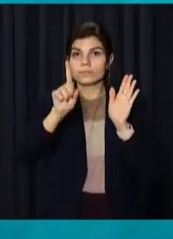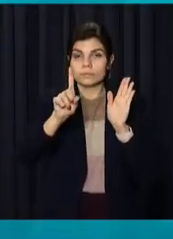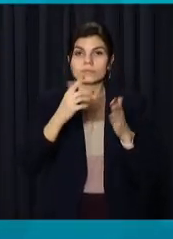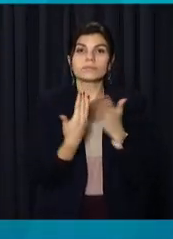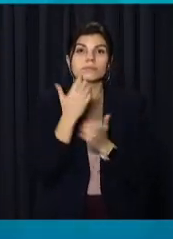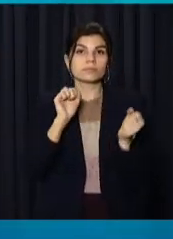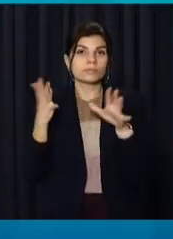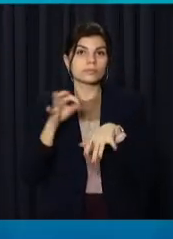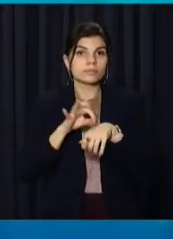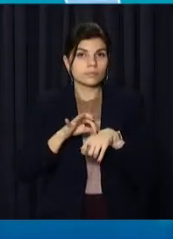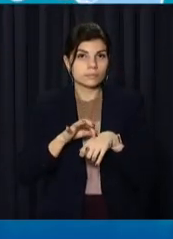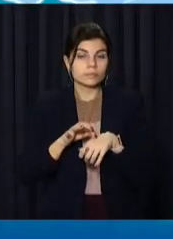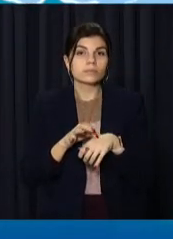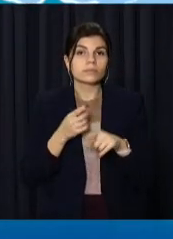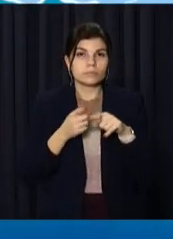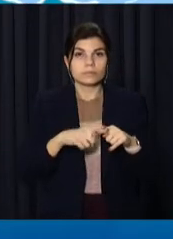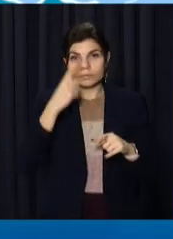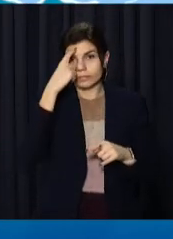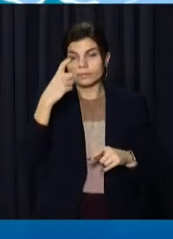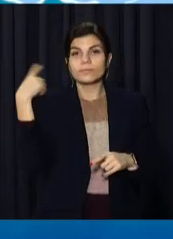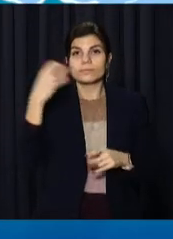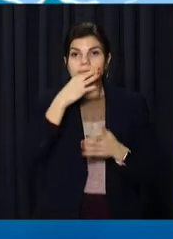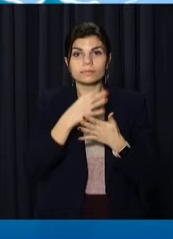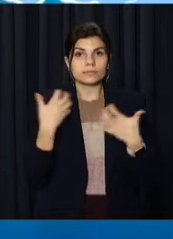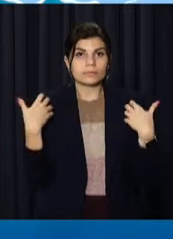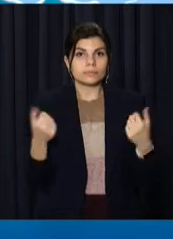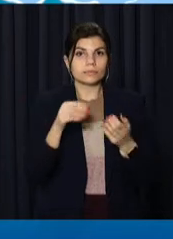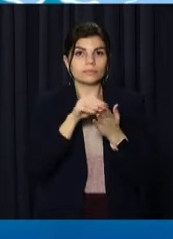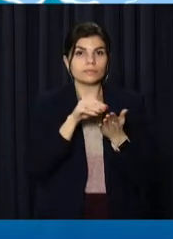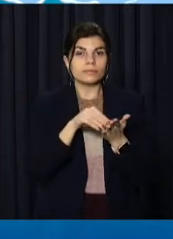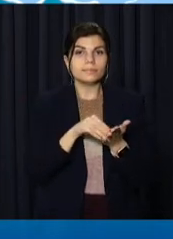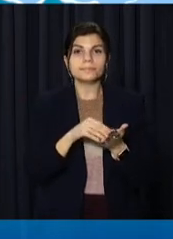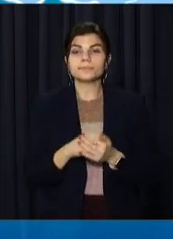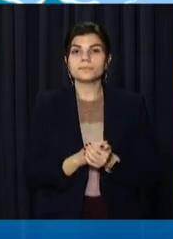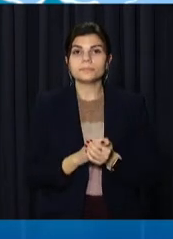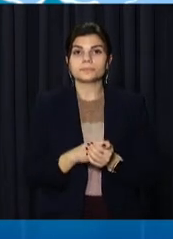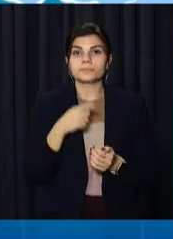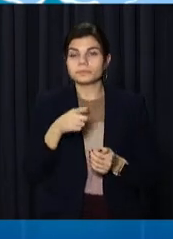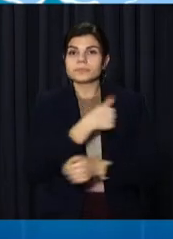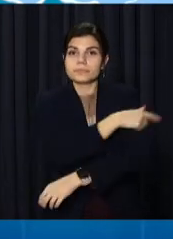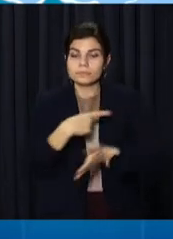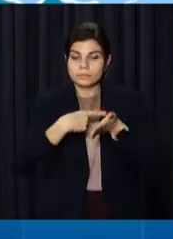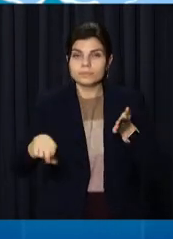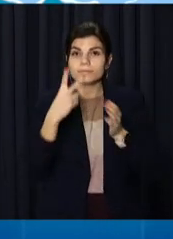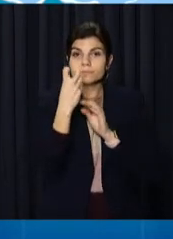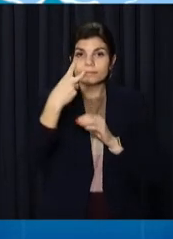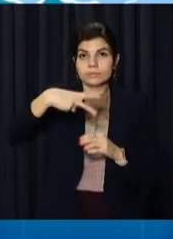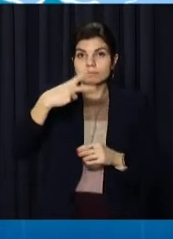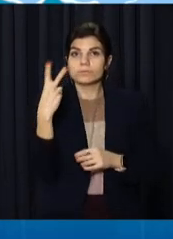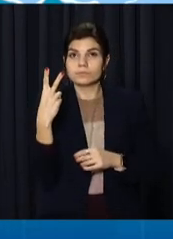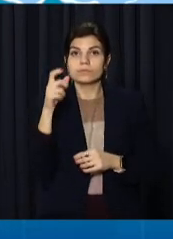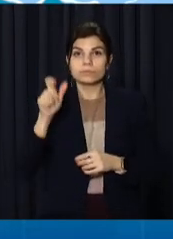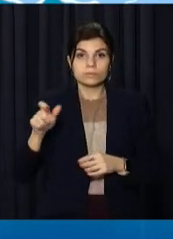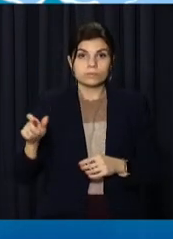новий випадок корони. Про це повідомили в обласному департаменті охорони здоров'я. Виписали з лікарень 222